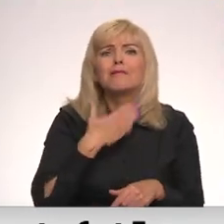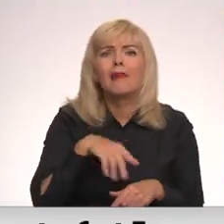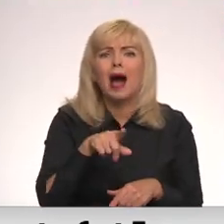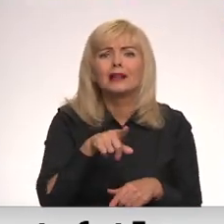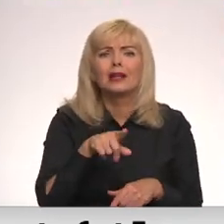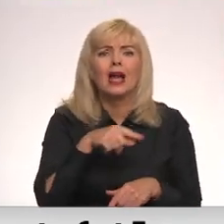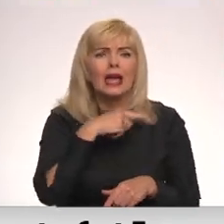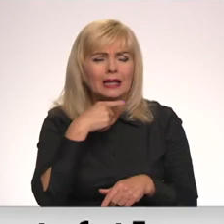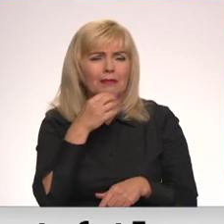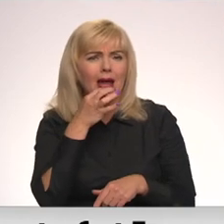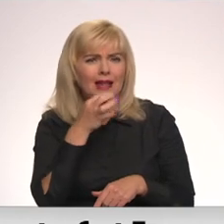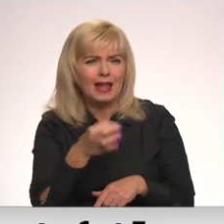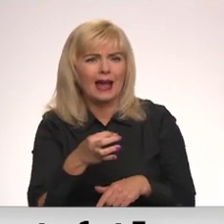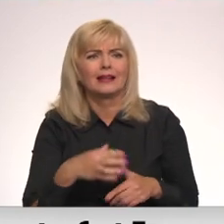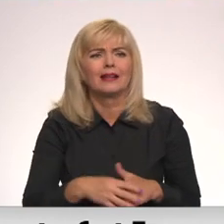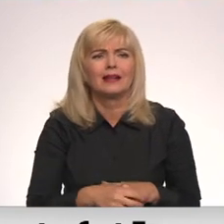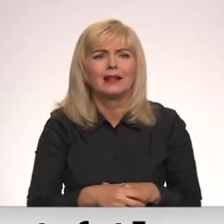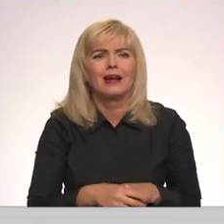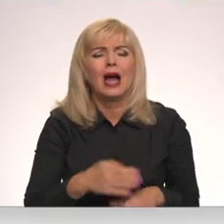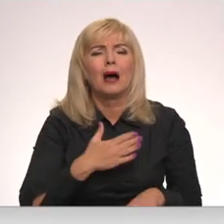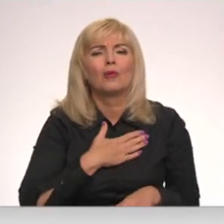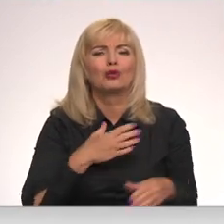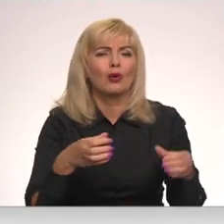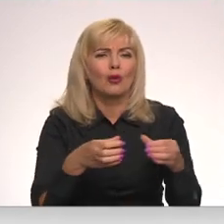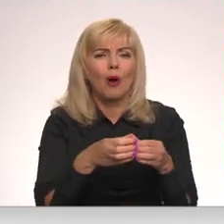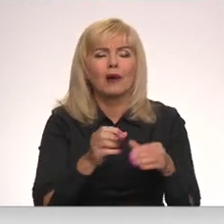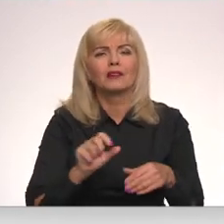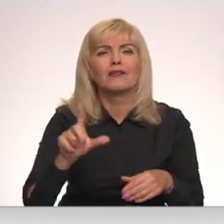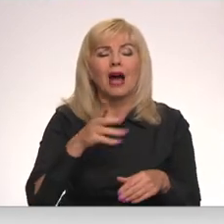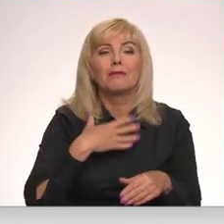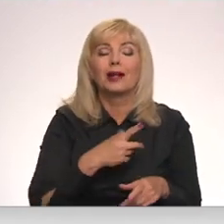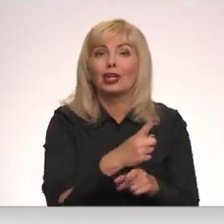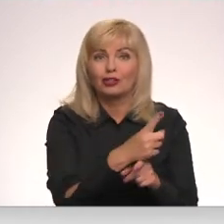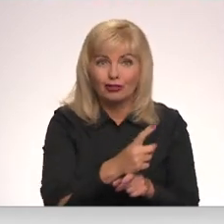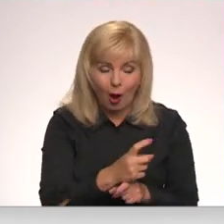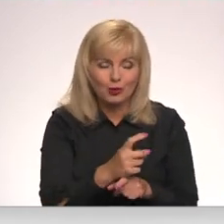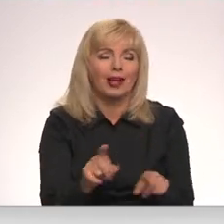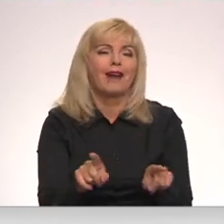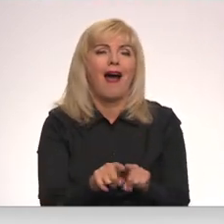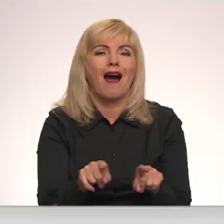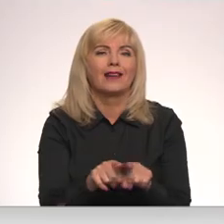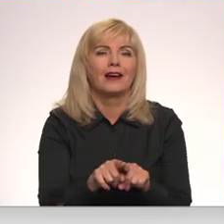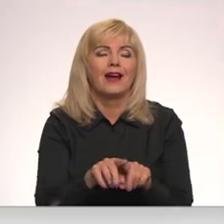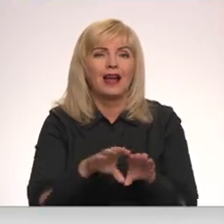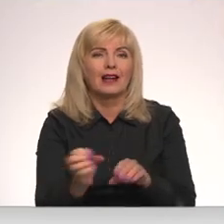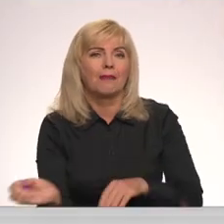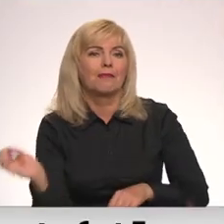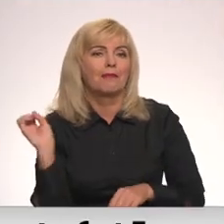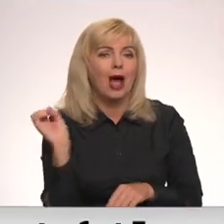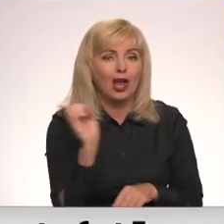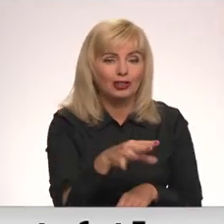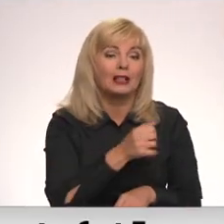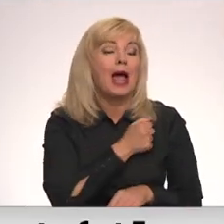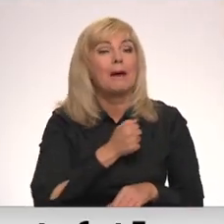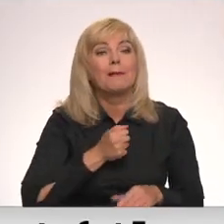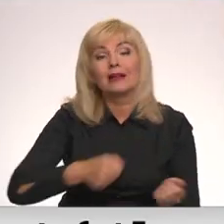Mēs to paši gribēju teikt. Tad mūsu komandai vairāk patika šaušana, kā arī granātas mešana.